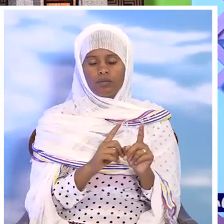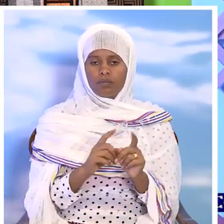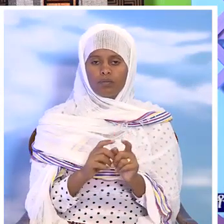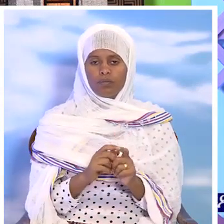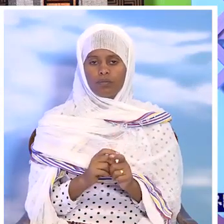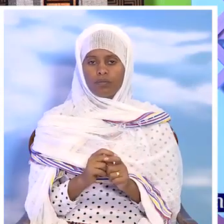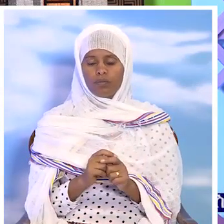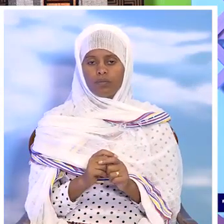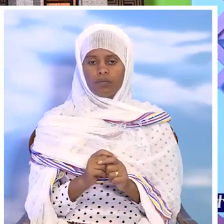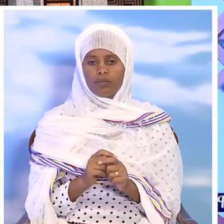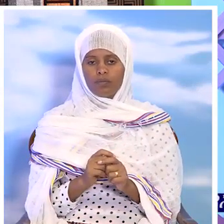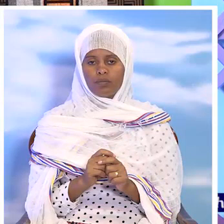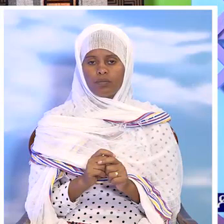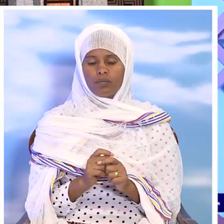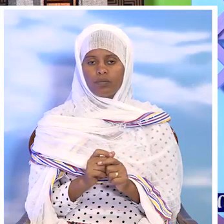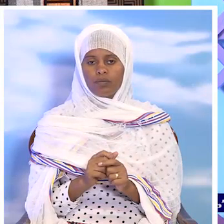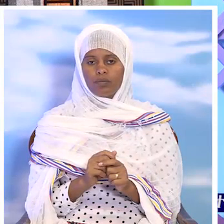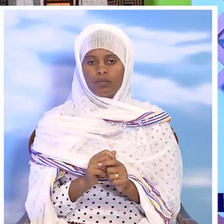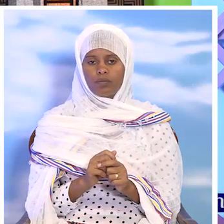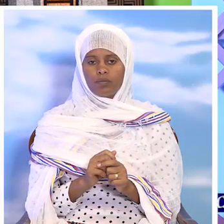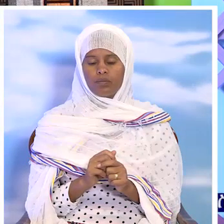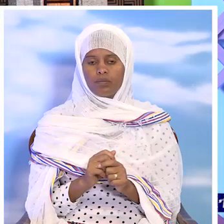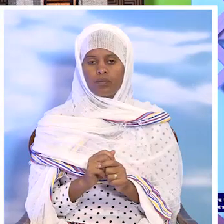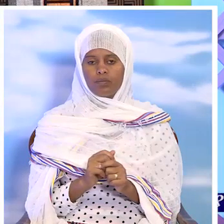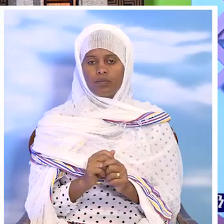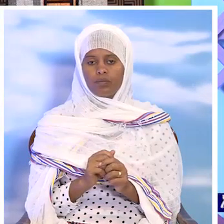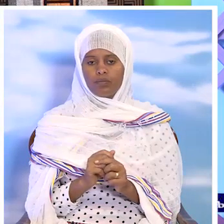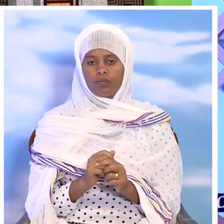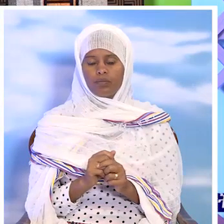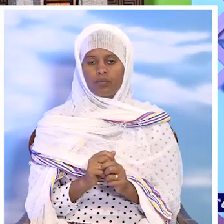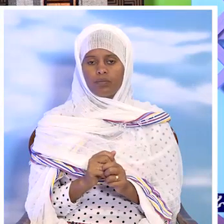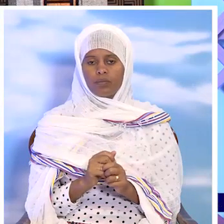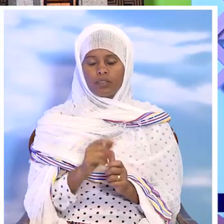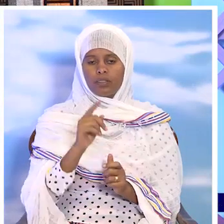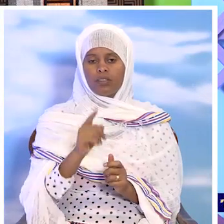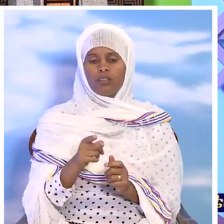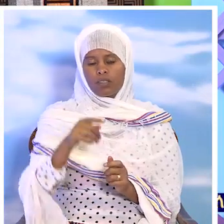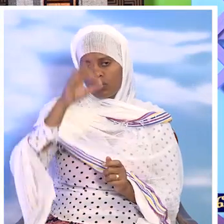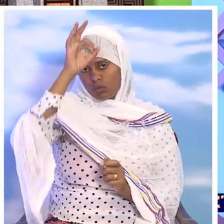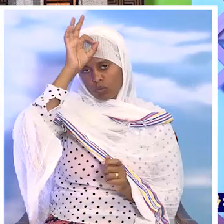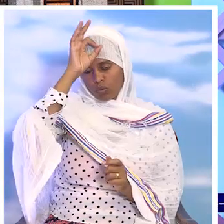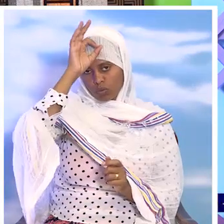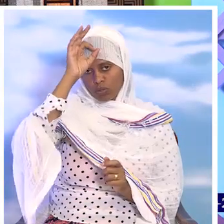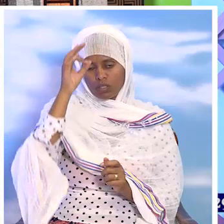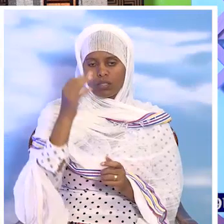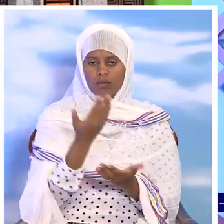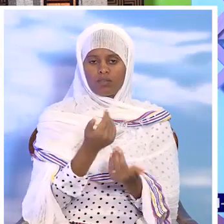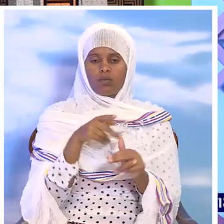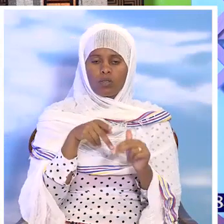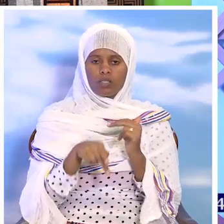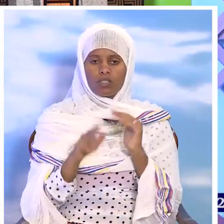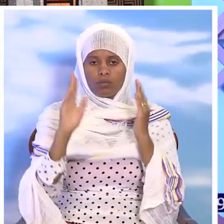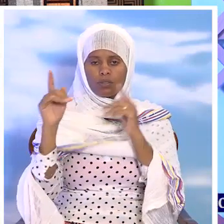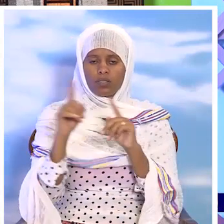ርእየ ብርሃነ ኣብየ ይብል። እቲ ኣብ ድንቁርናን ኣብ ቀቢፀ ተስፋን ዝነብር ህዝቢ